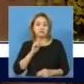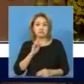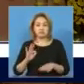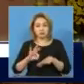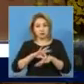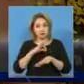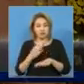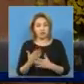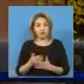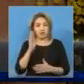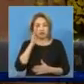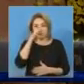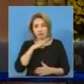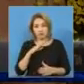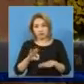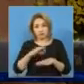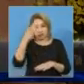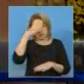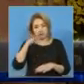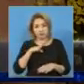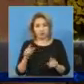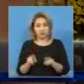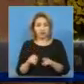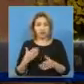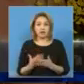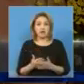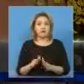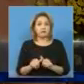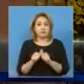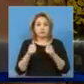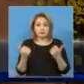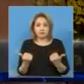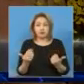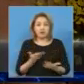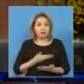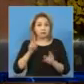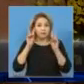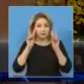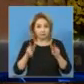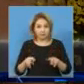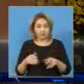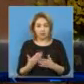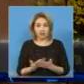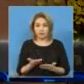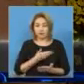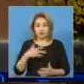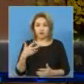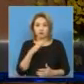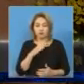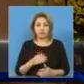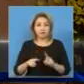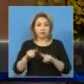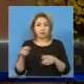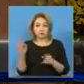әке-шешеміз келінімен жақсы қарым-қатынаста болды. Ағам мен жеңгемнің не үшін екі жаққа кеткені бізге әлі де беймәлім. Ал біз 30 жыл бойы